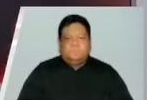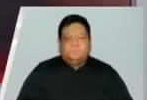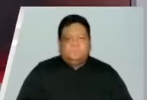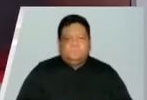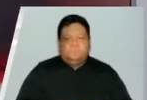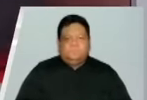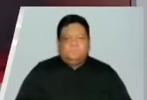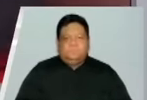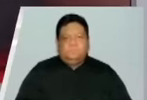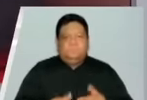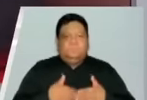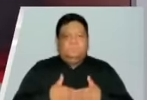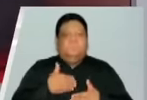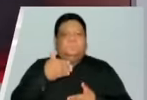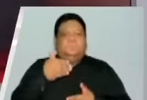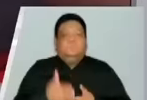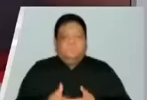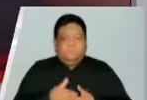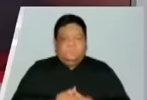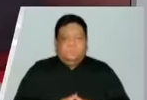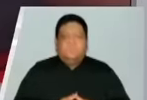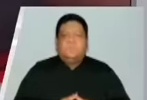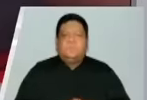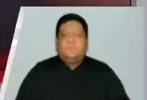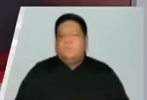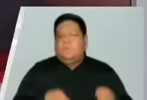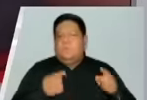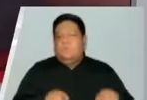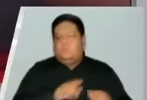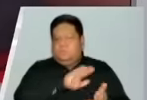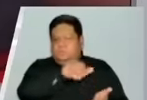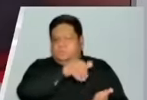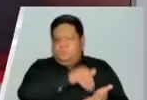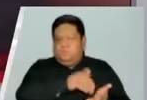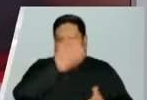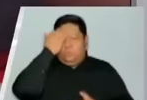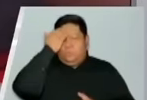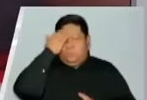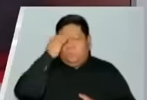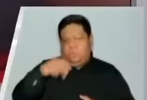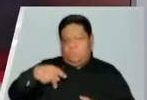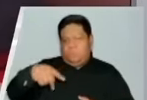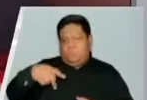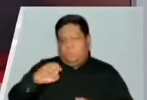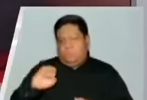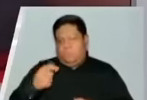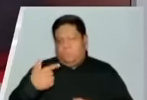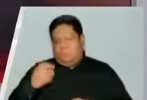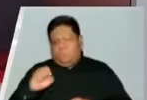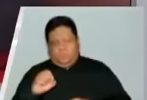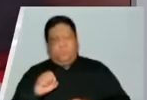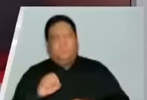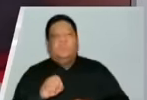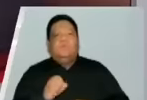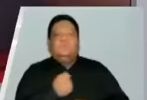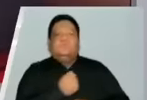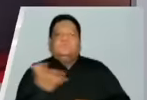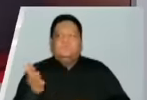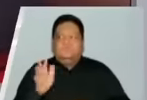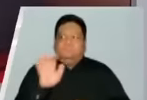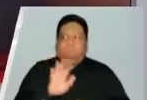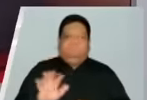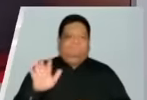Nasagip naman ang mahigit 800 Pinoy at dayuhan na naging tila preso sa isang pogo hub sa